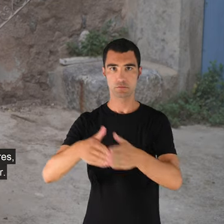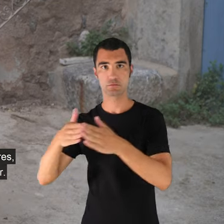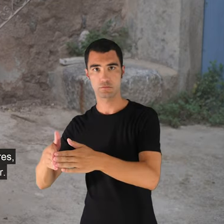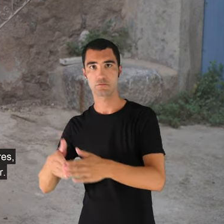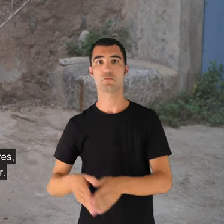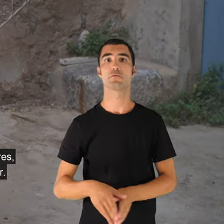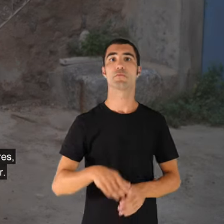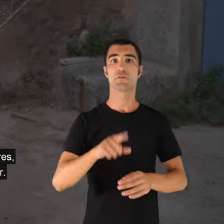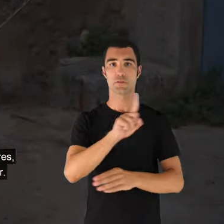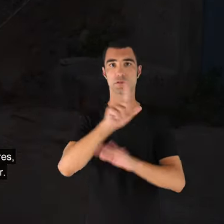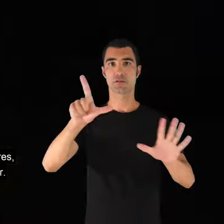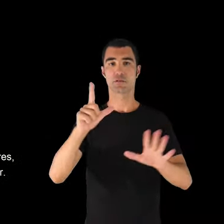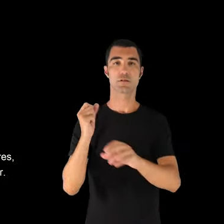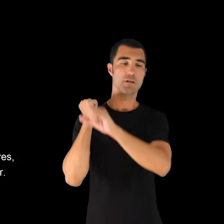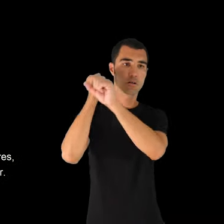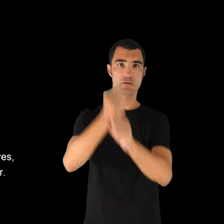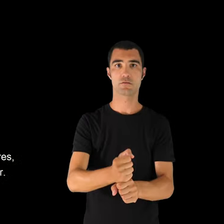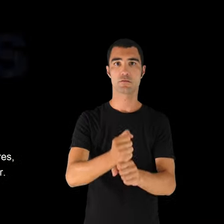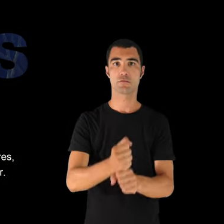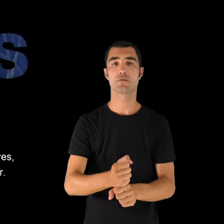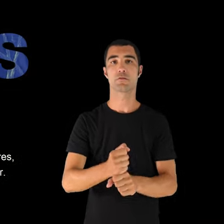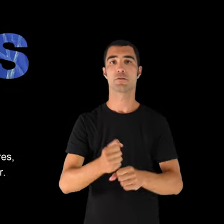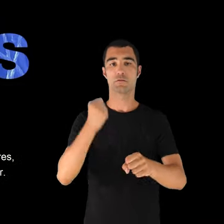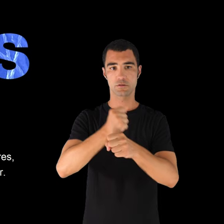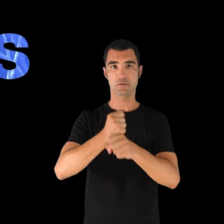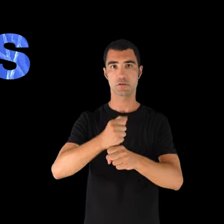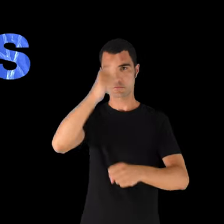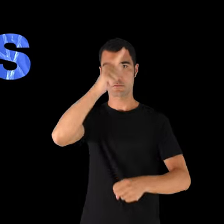marina, perquè li agradava molt la mà.